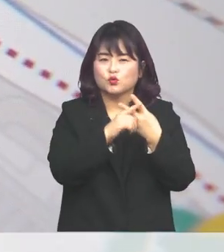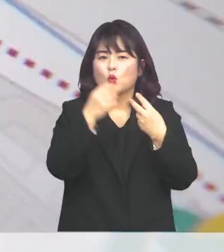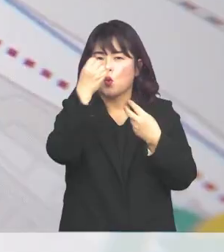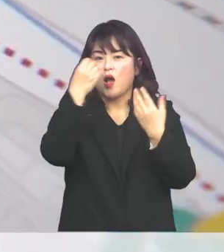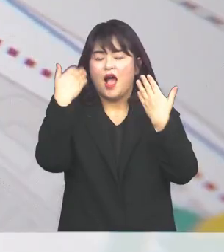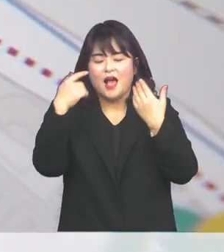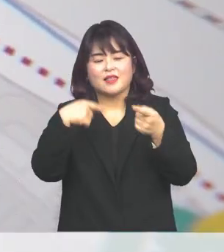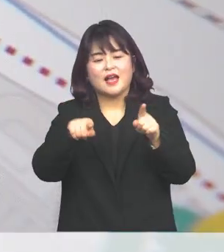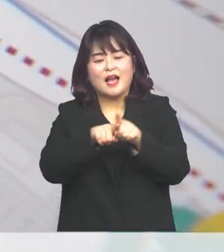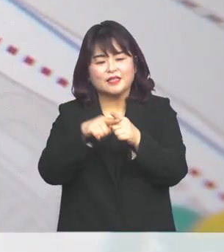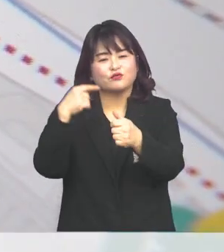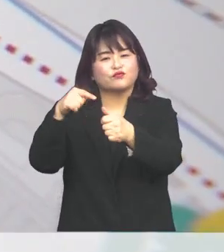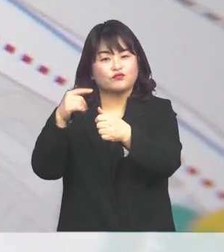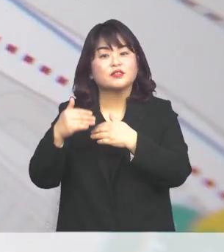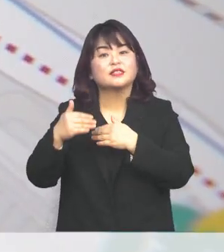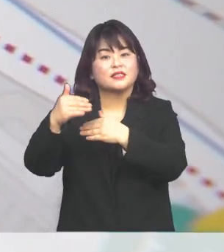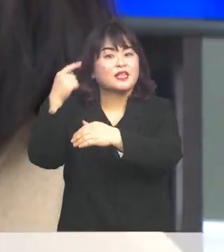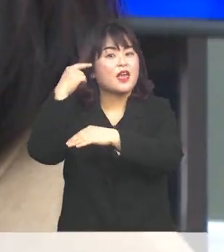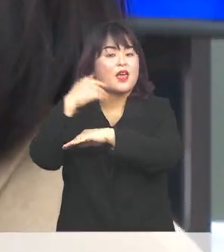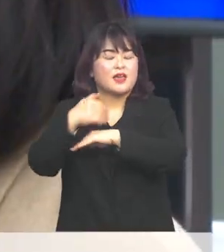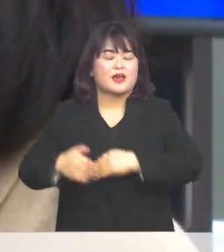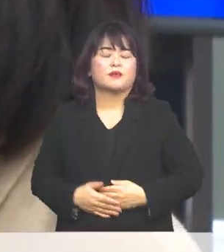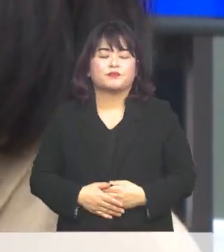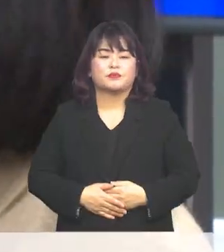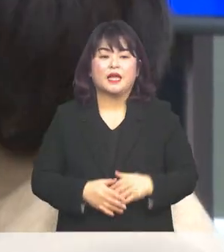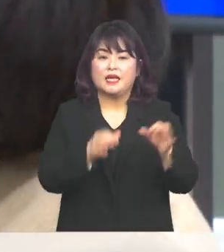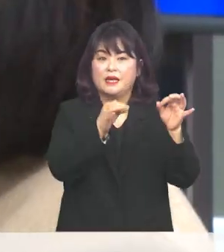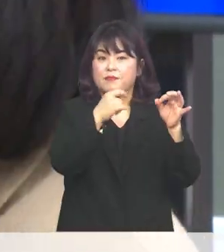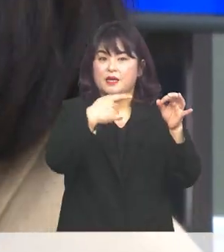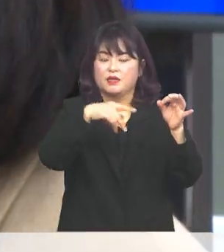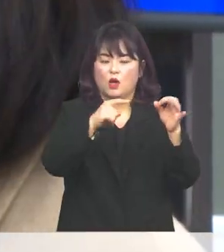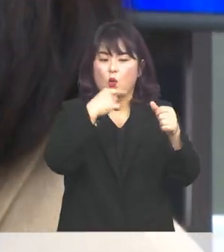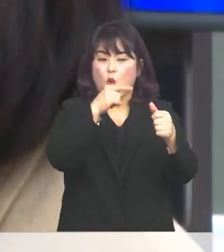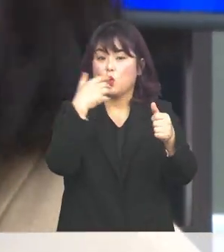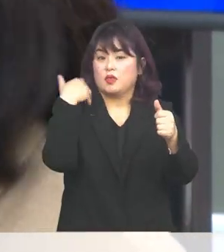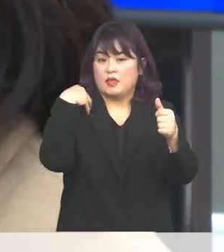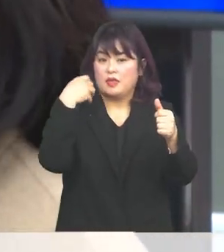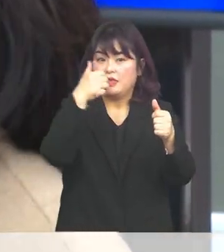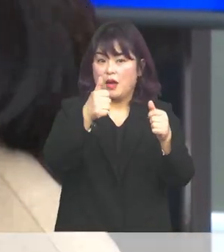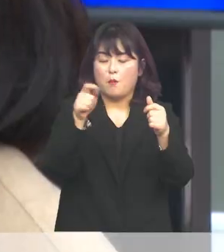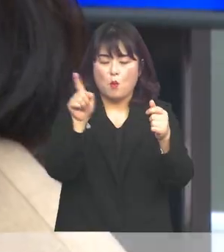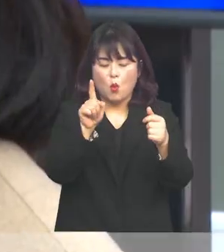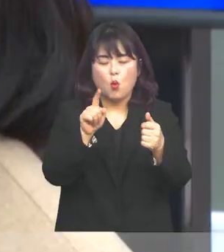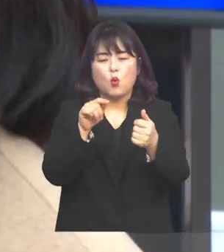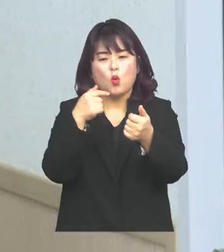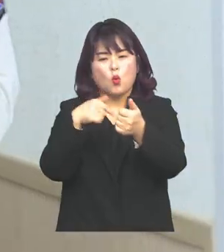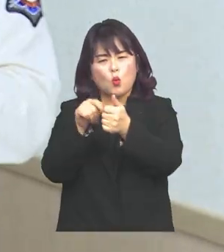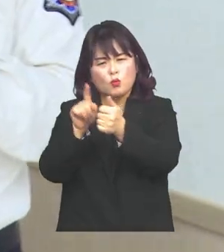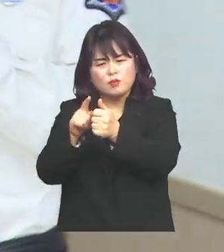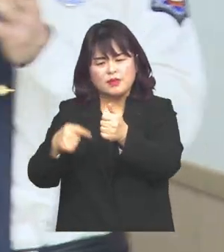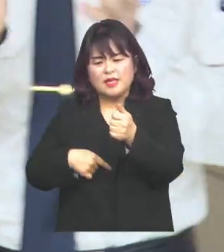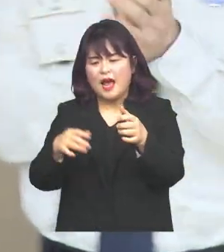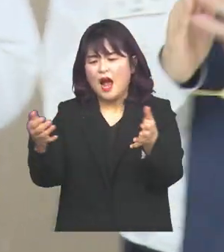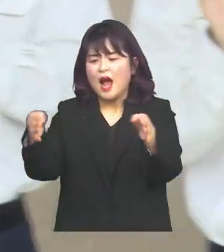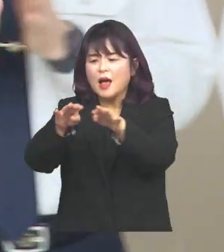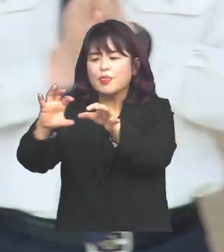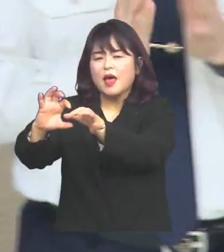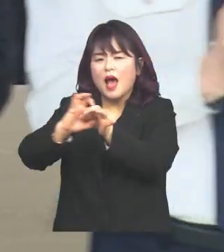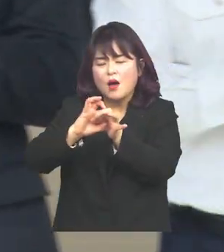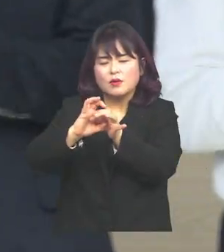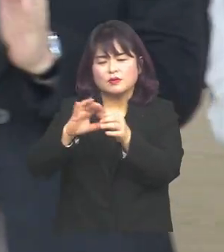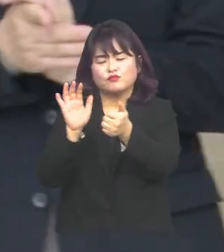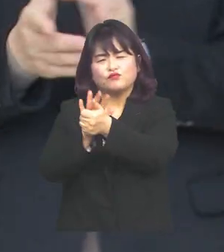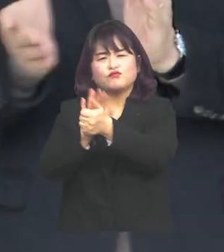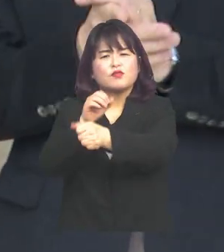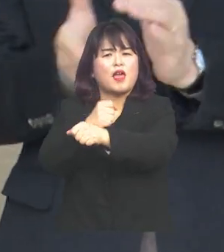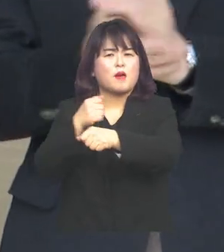한교육도 이뤄질 수 있도록 노력하겠다고 말했습니다. 김희정 교육장은 학교를 대상으로 업무를 하는 교육지원청은 유관기관과